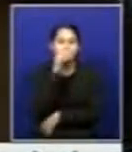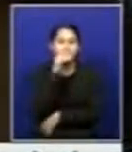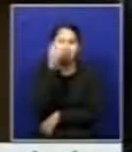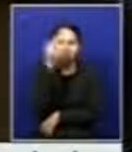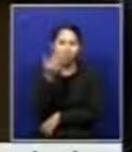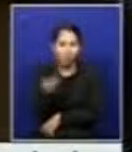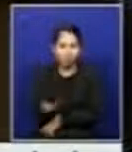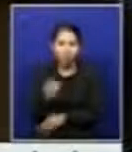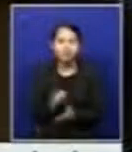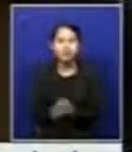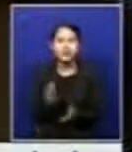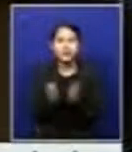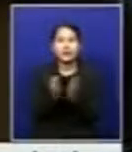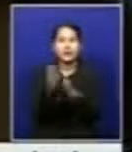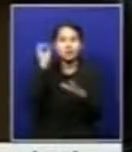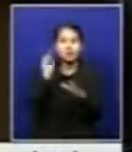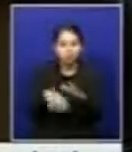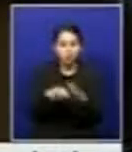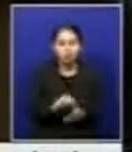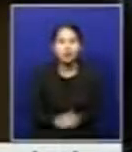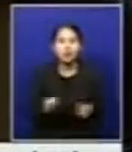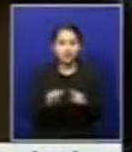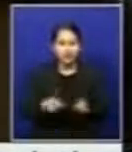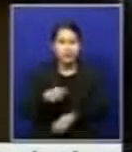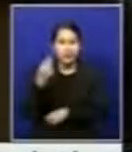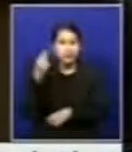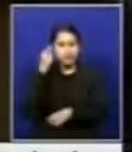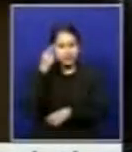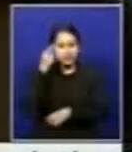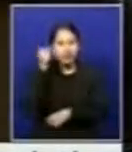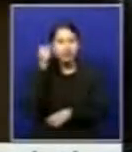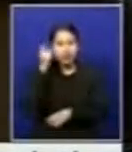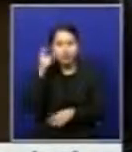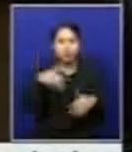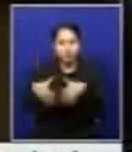ตัวผมนะคะแนนตกครับแต่เห็นกับพี่น้องประชาชนจำเป็นต้องใช้